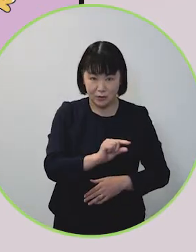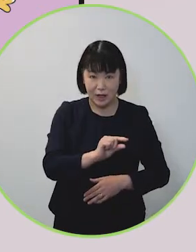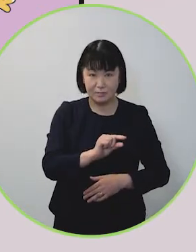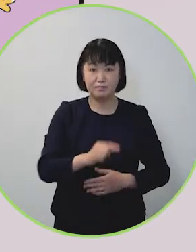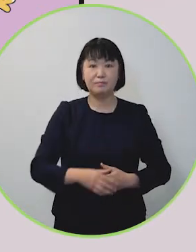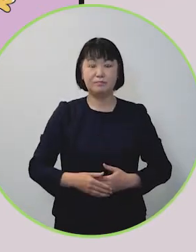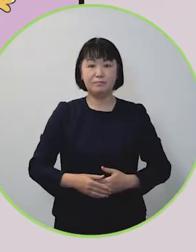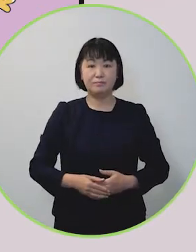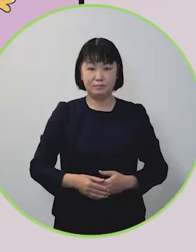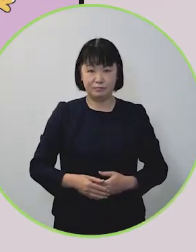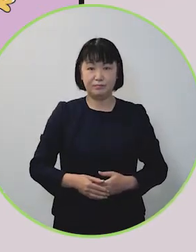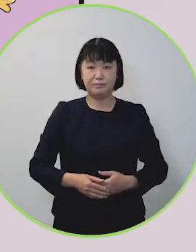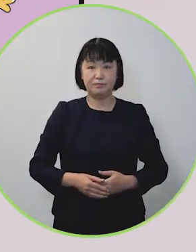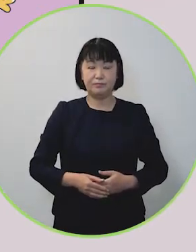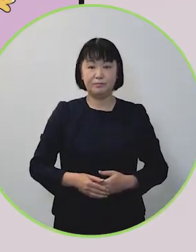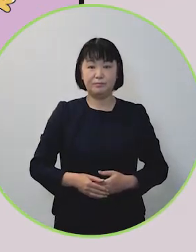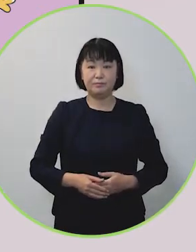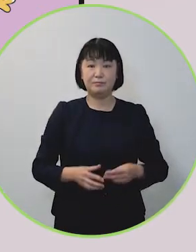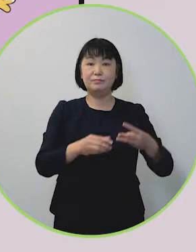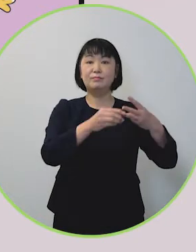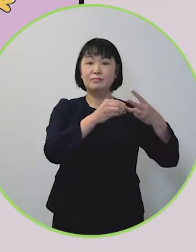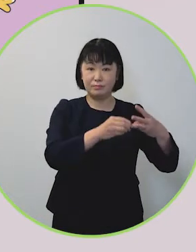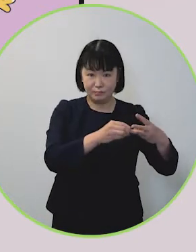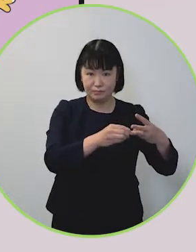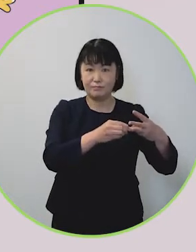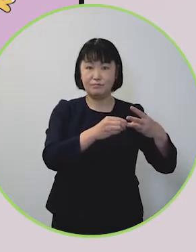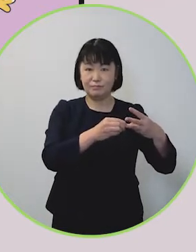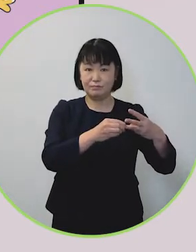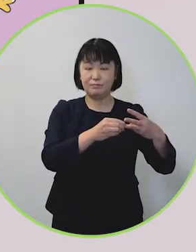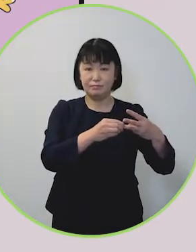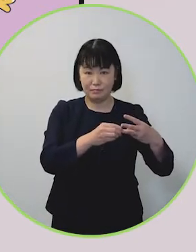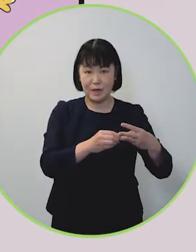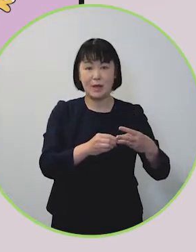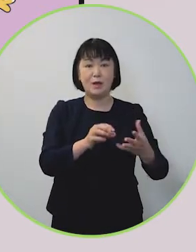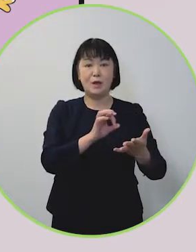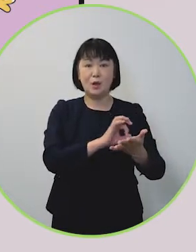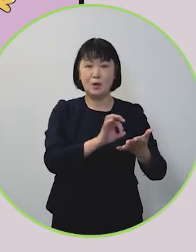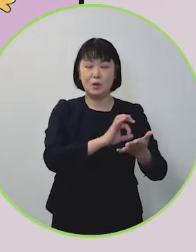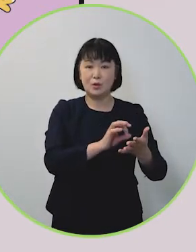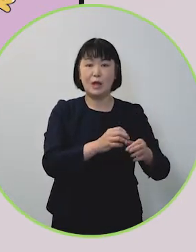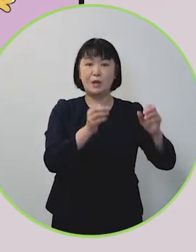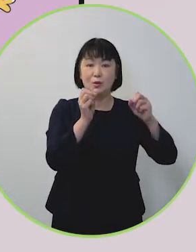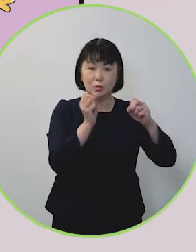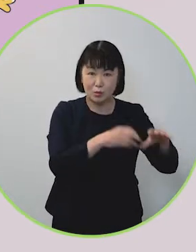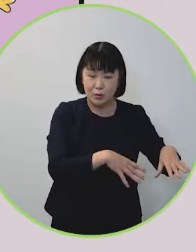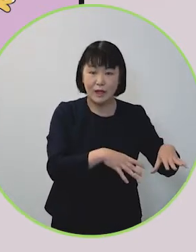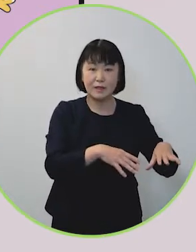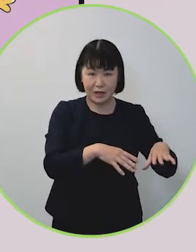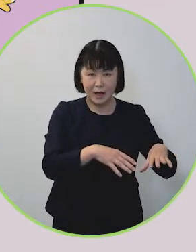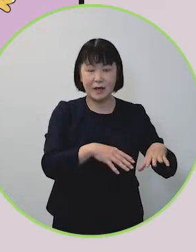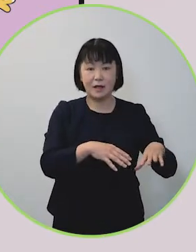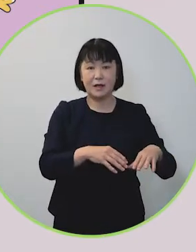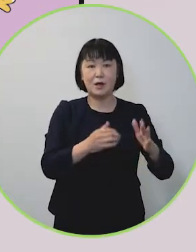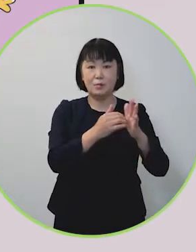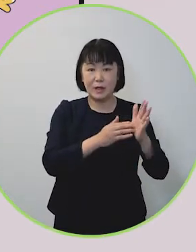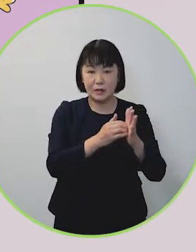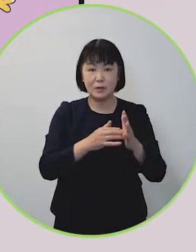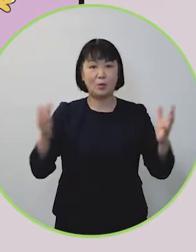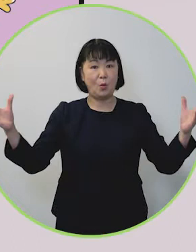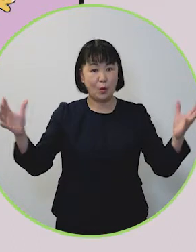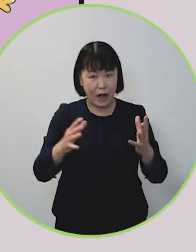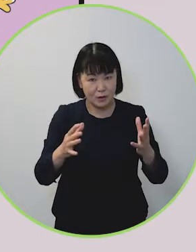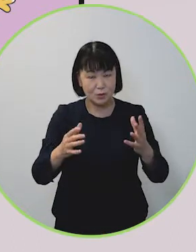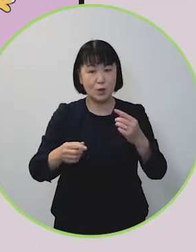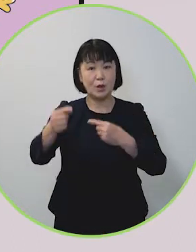プラスチックの咲くねー嘘して3つ目が排出されるプラスチックを回収